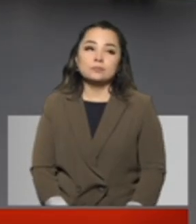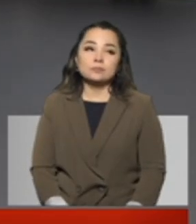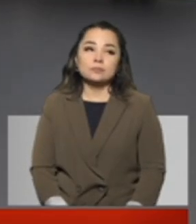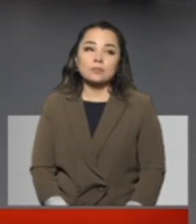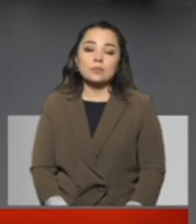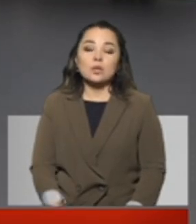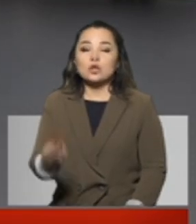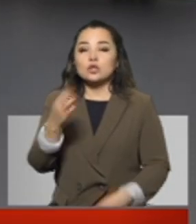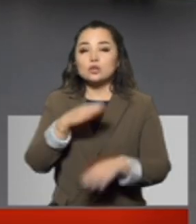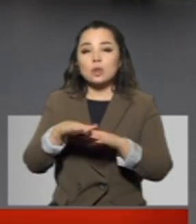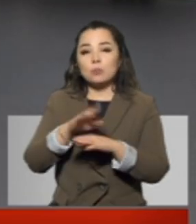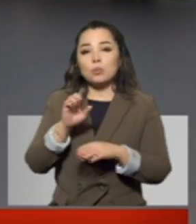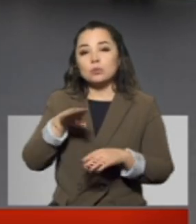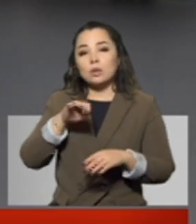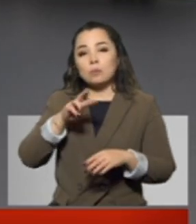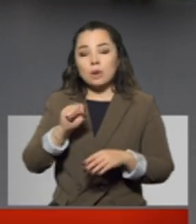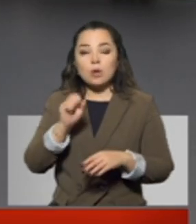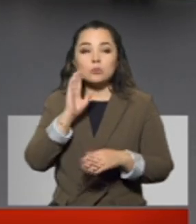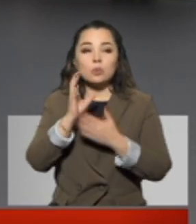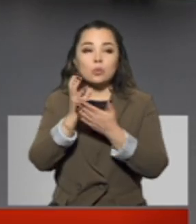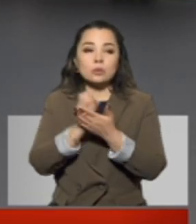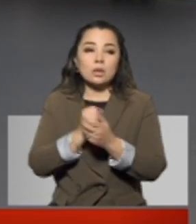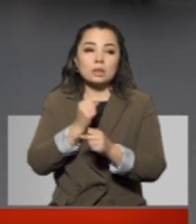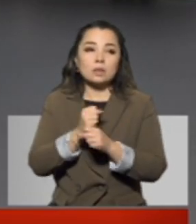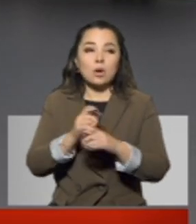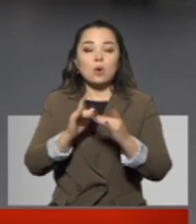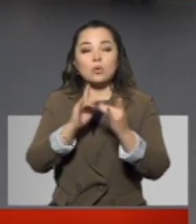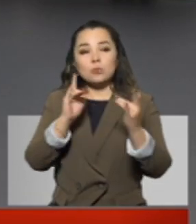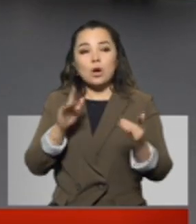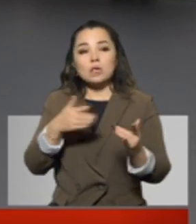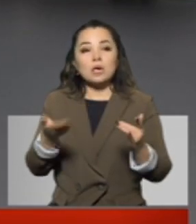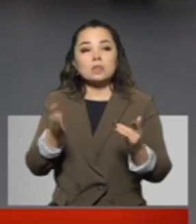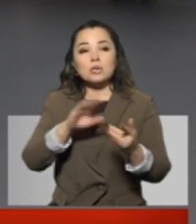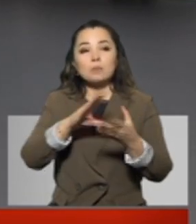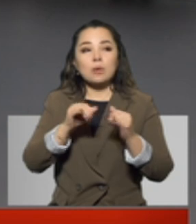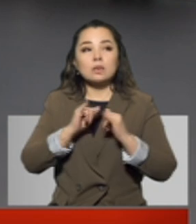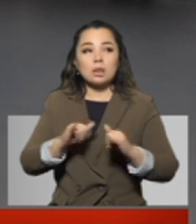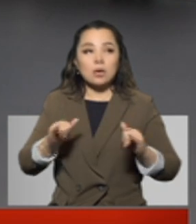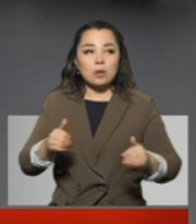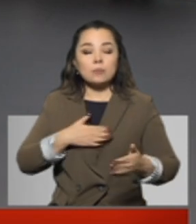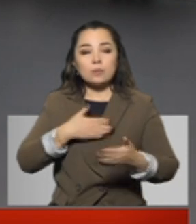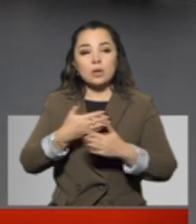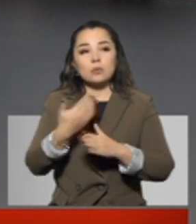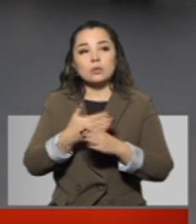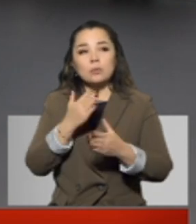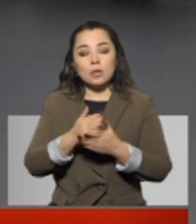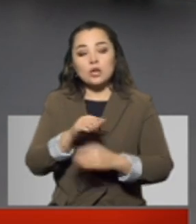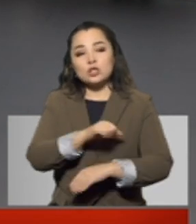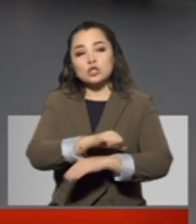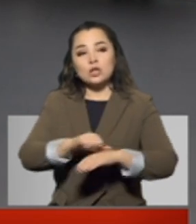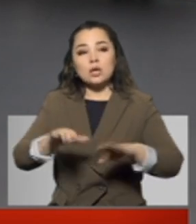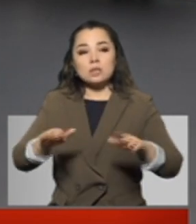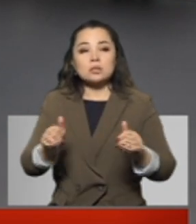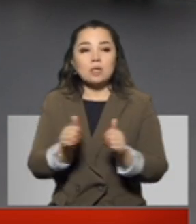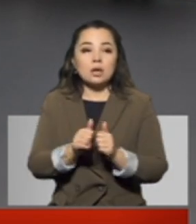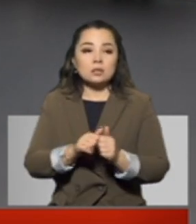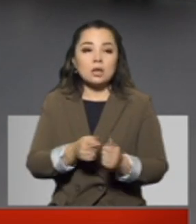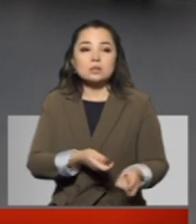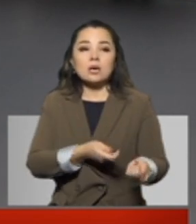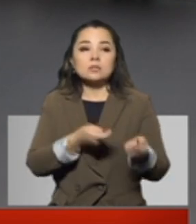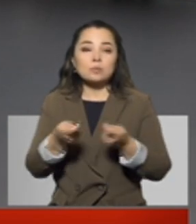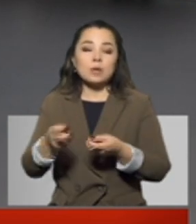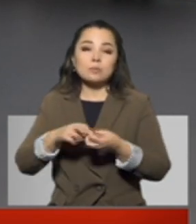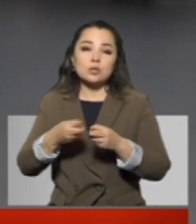Есесіне шығыстағы бұқтырма су қоймасына салынған көпір өңірдің жан-жақты дамуына септігін тигізеді. Әсіресе шекаралық аудандарда тасымал